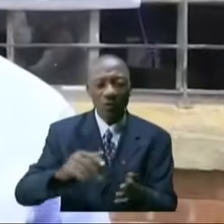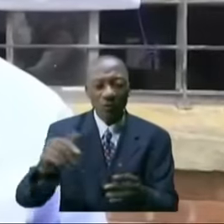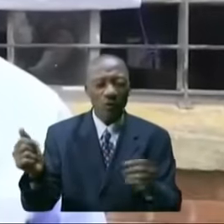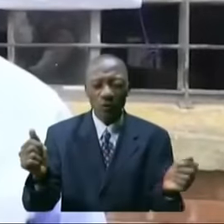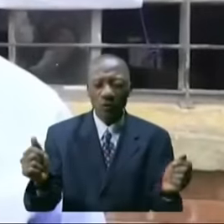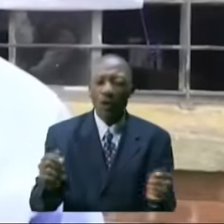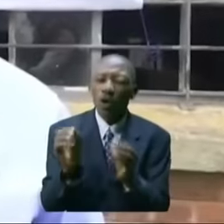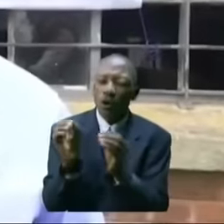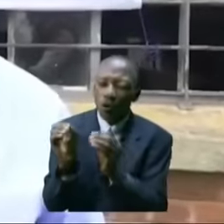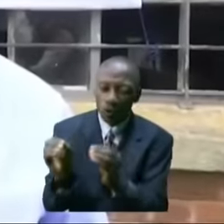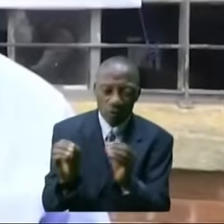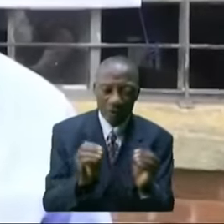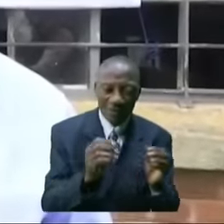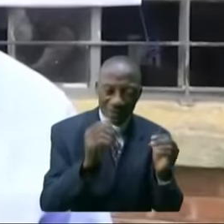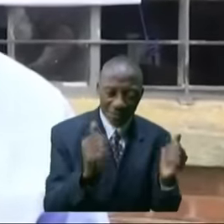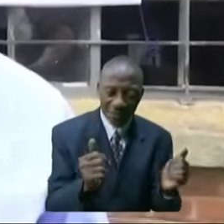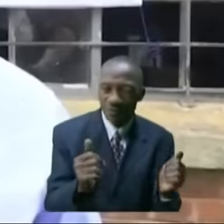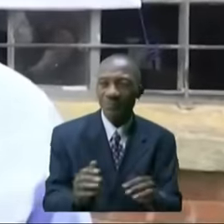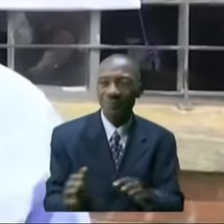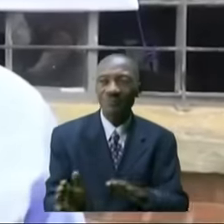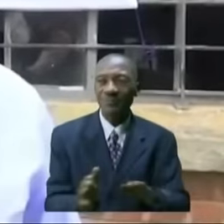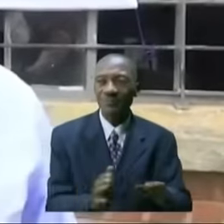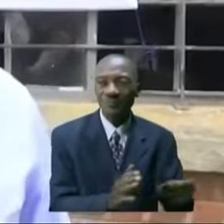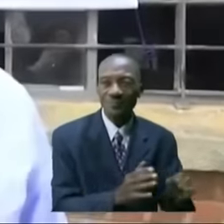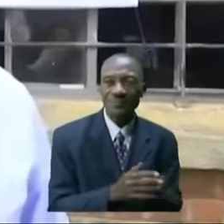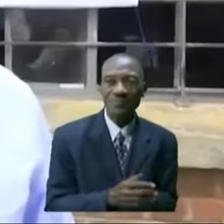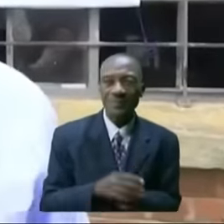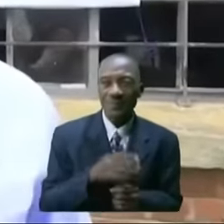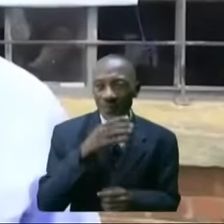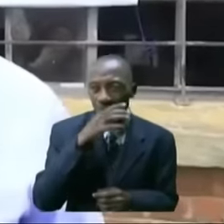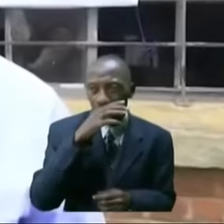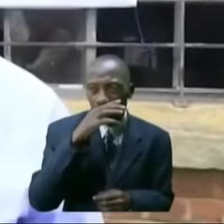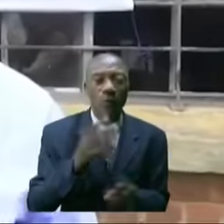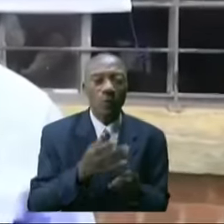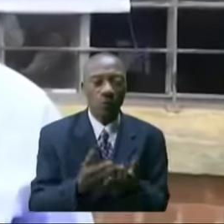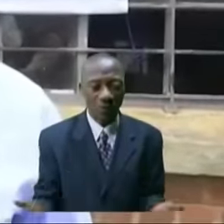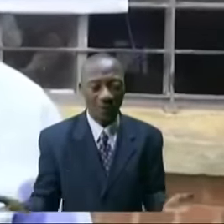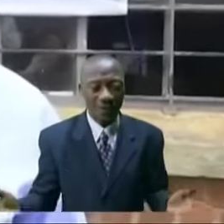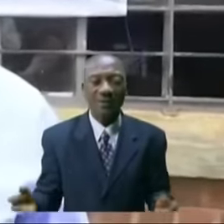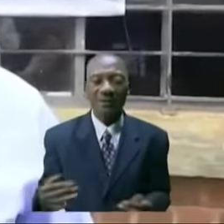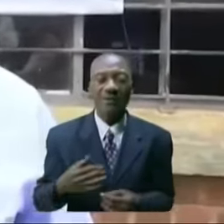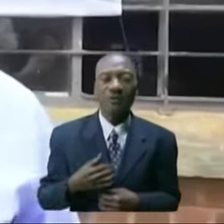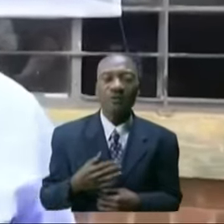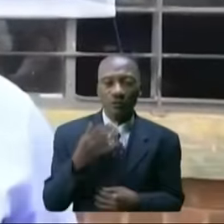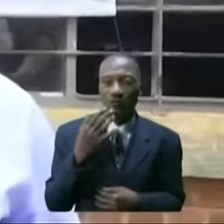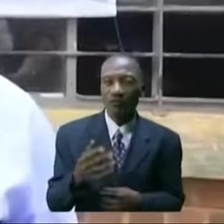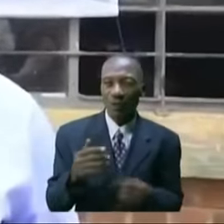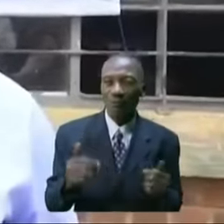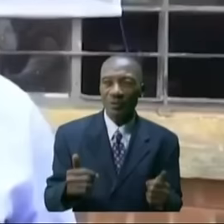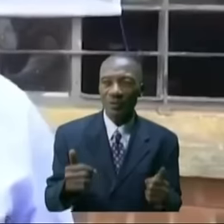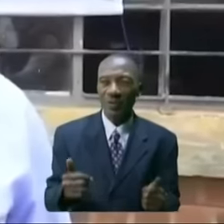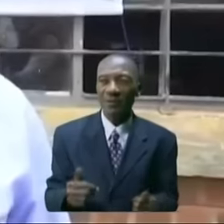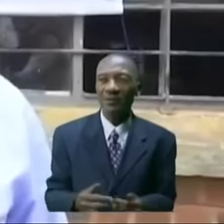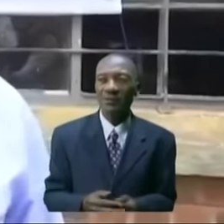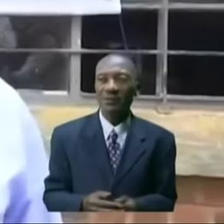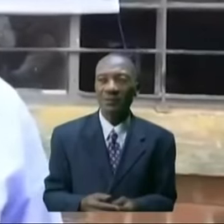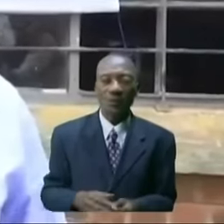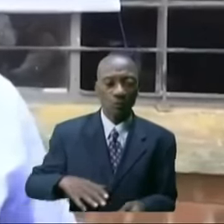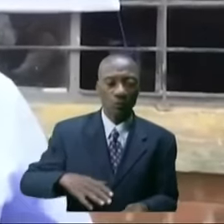Oui, je viens d'accomplir mon devoir civique ici à Kolwezi, en tant que fils du terroir,